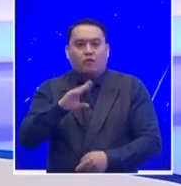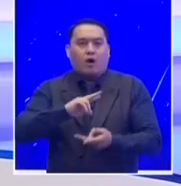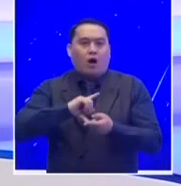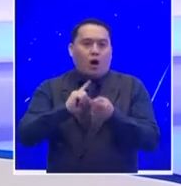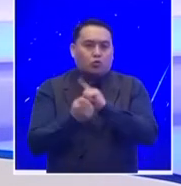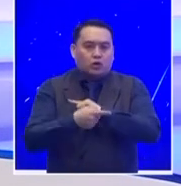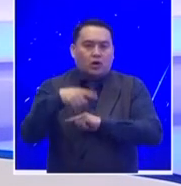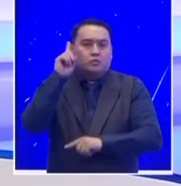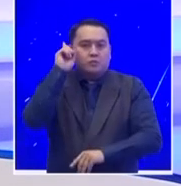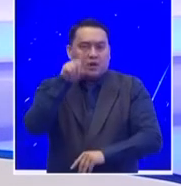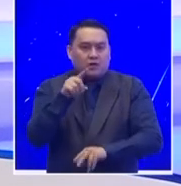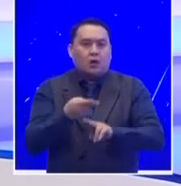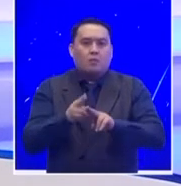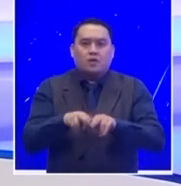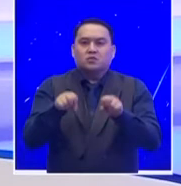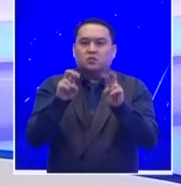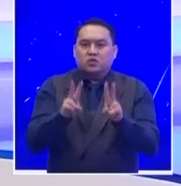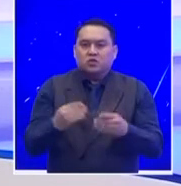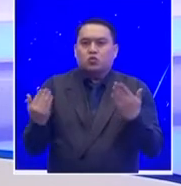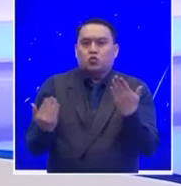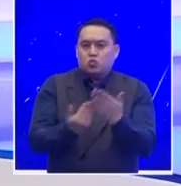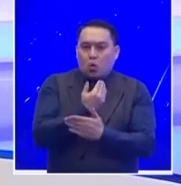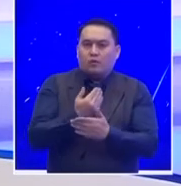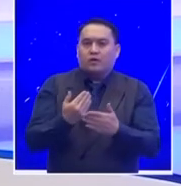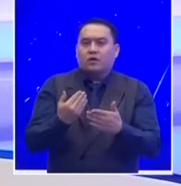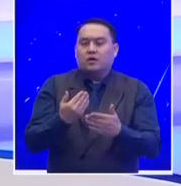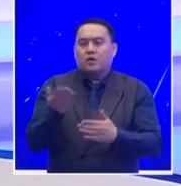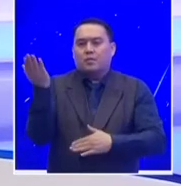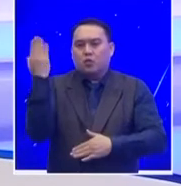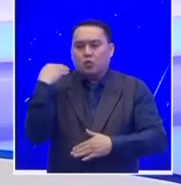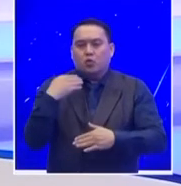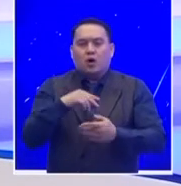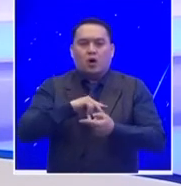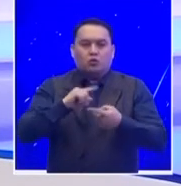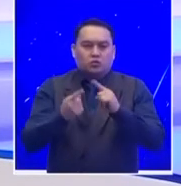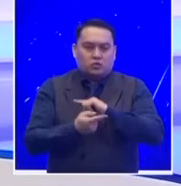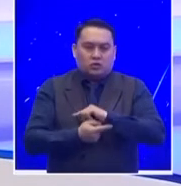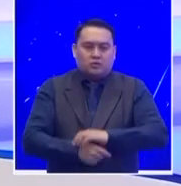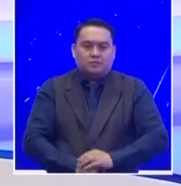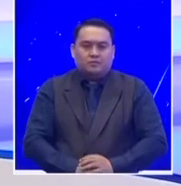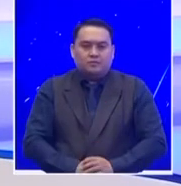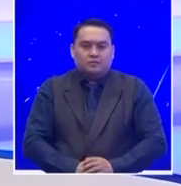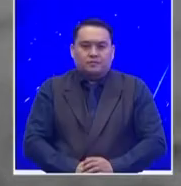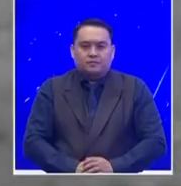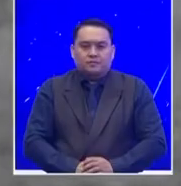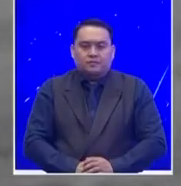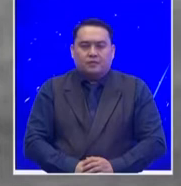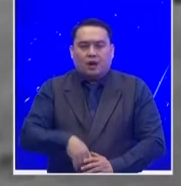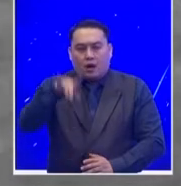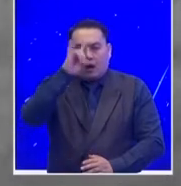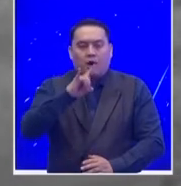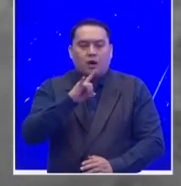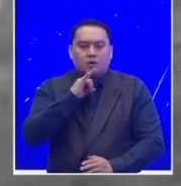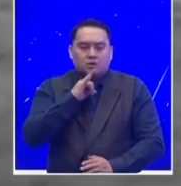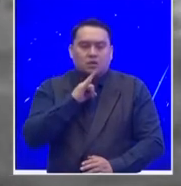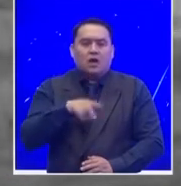аударғанын жақсы біледі. Дегенмен мамандар жаңашыл жанрдың тамыры тереңде жатқанын айтады. Қазақ әдебиетінде